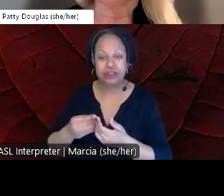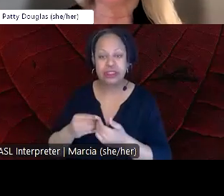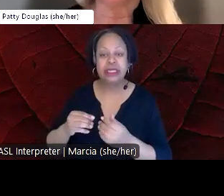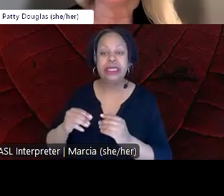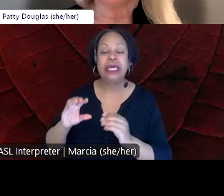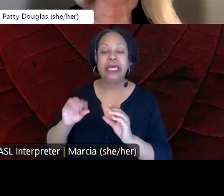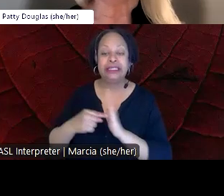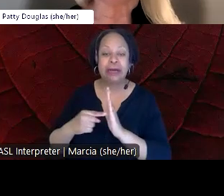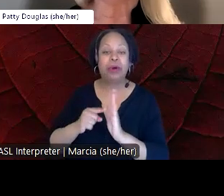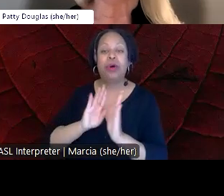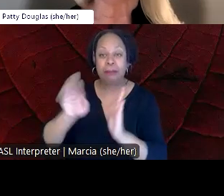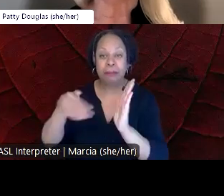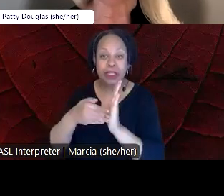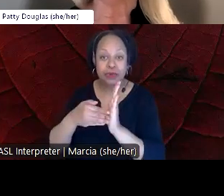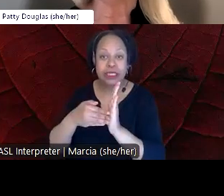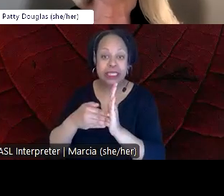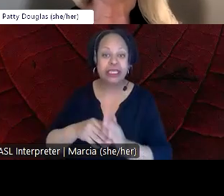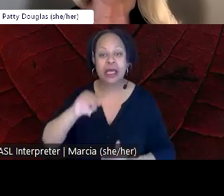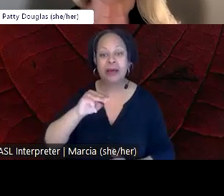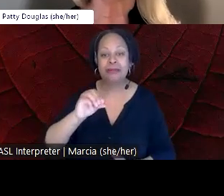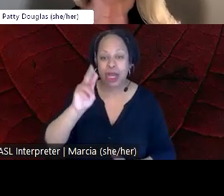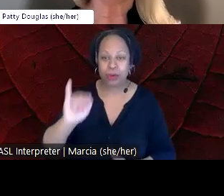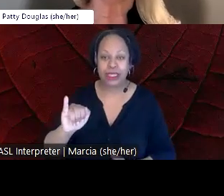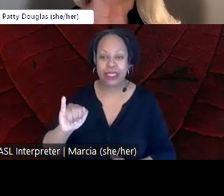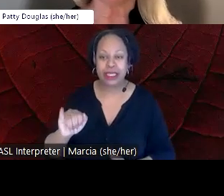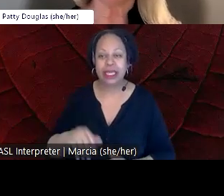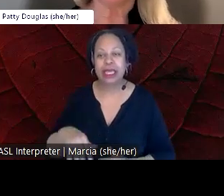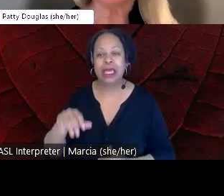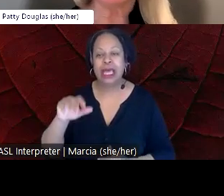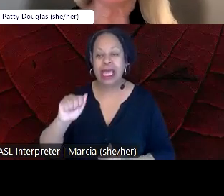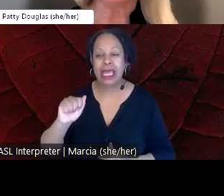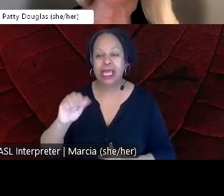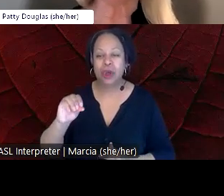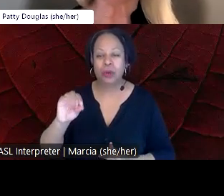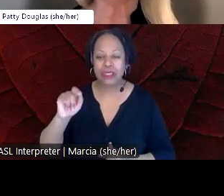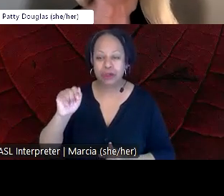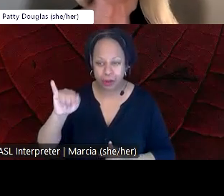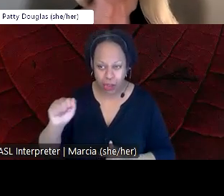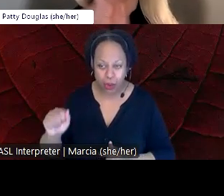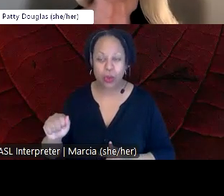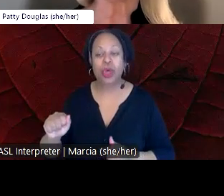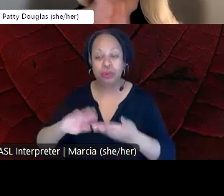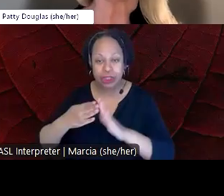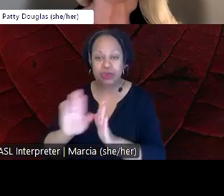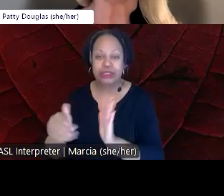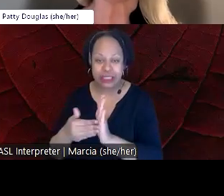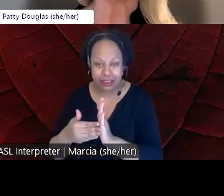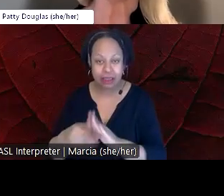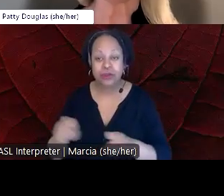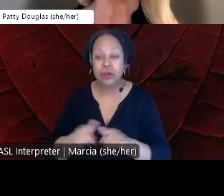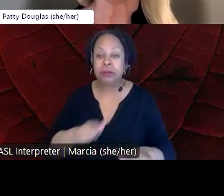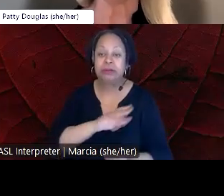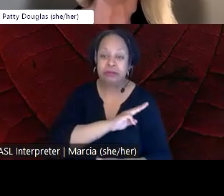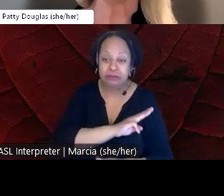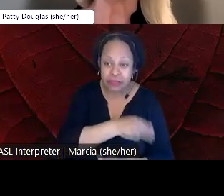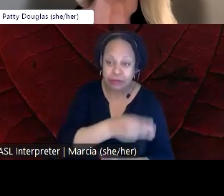Ontario. Et une de mes collègues, je reviens toujours à cette citation, elle dit « L'étiquette du handicap est une construction qui